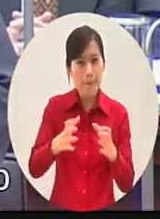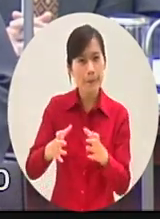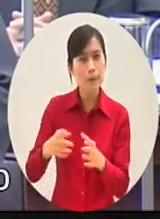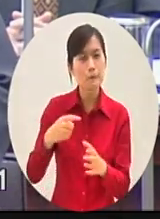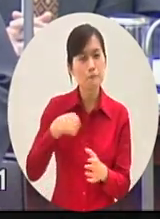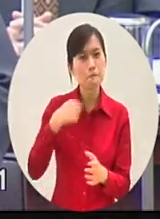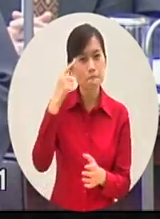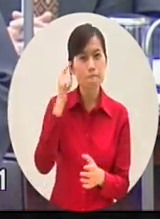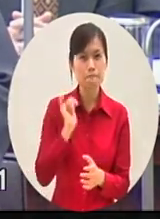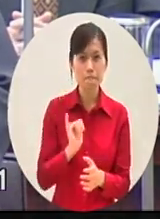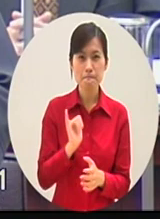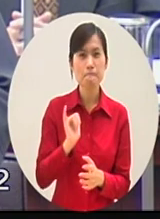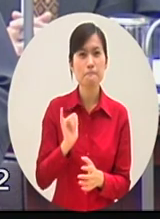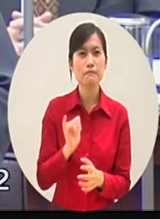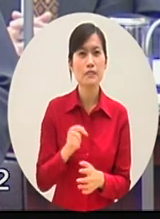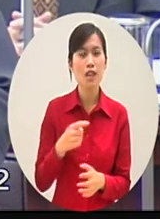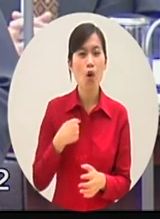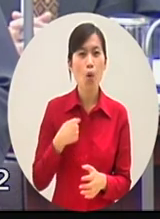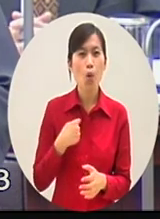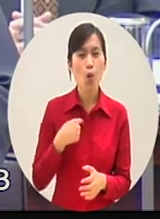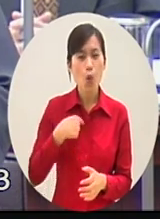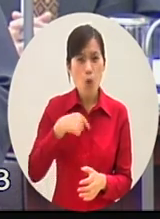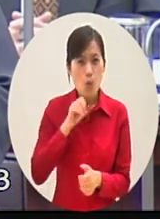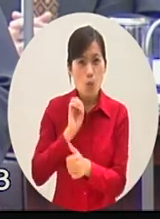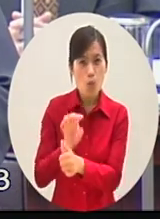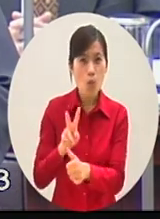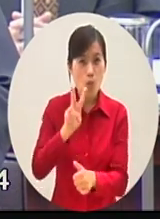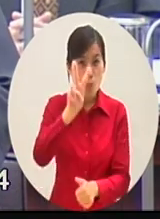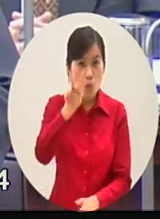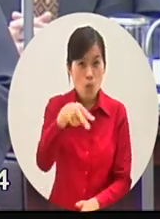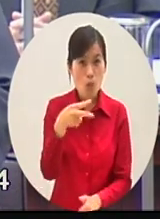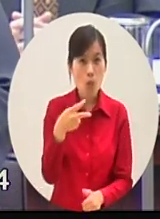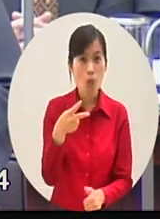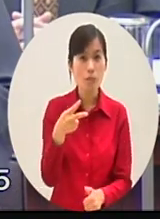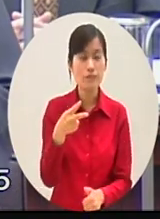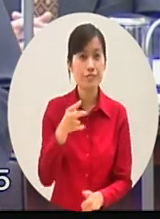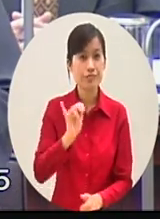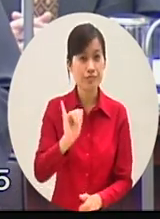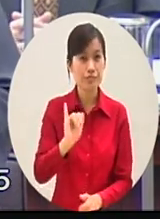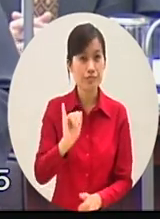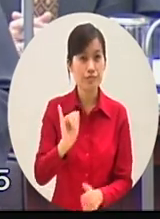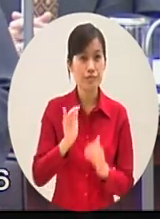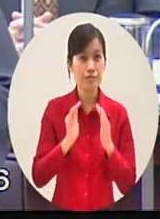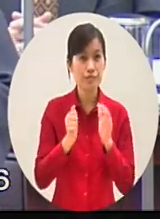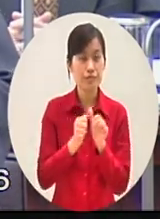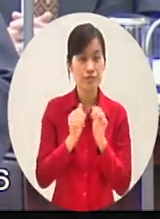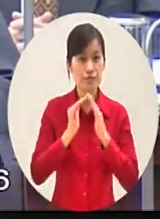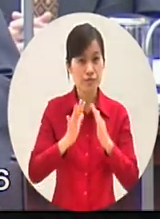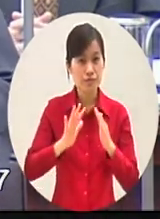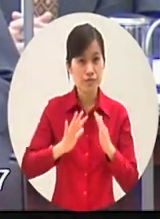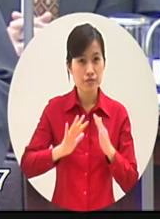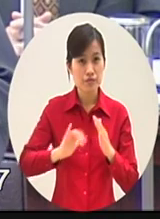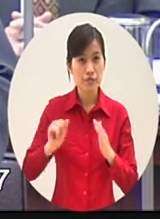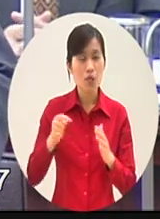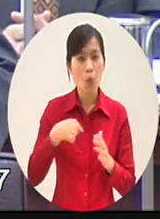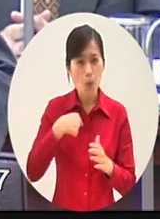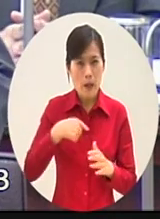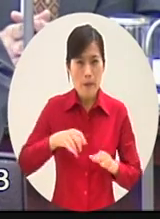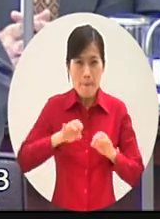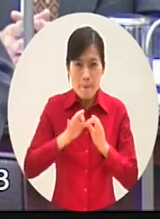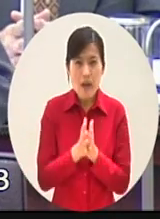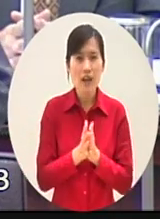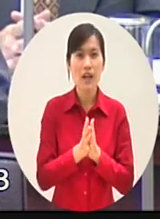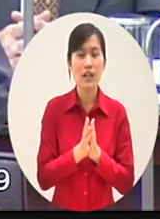有跟刘副市长说，我们应该立即跟金车基金会